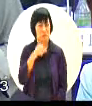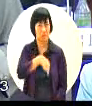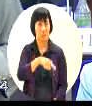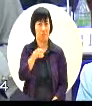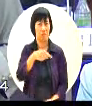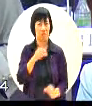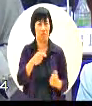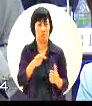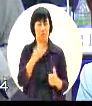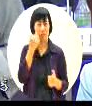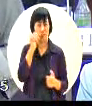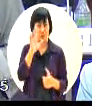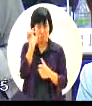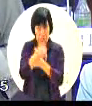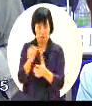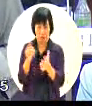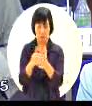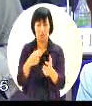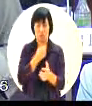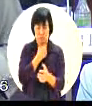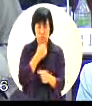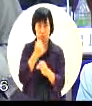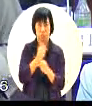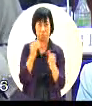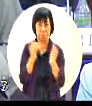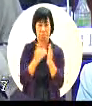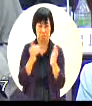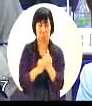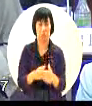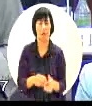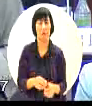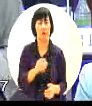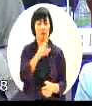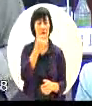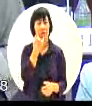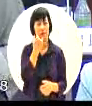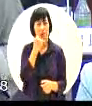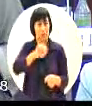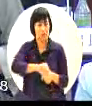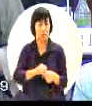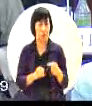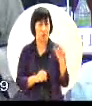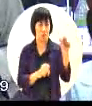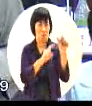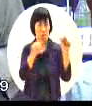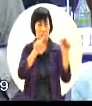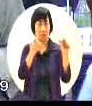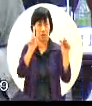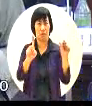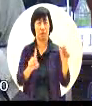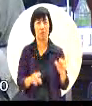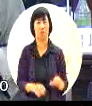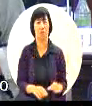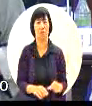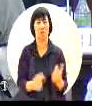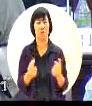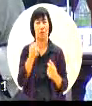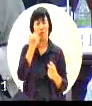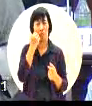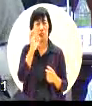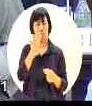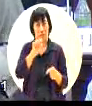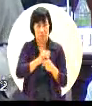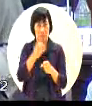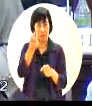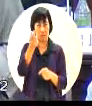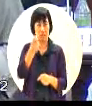是爱做会到。啊，伊甲我讲五加一啦，真可怜五栋，啊，佫爱加一数啊。啊，我是讲也是加一数